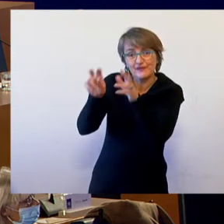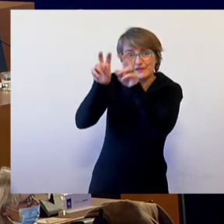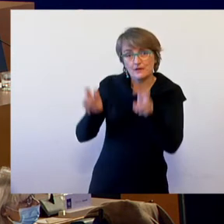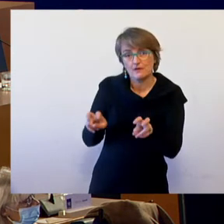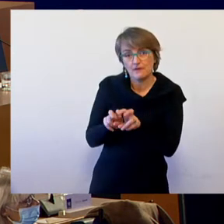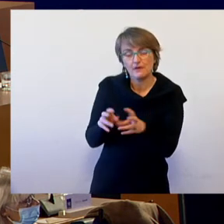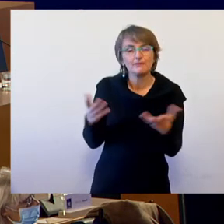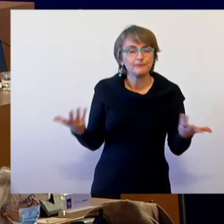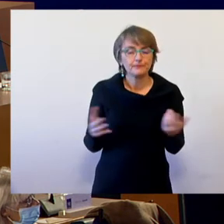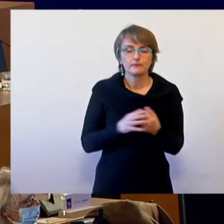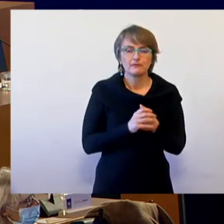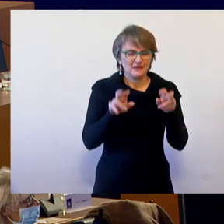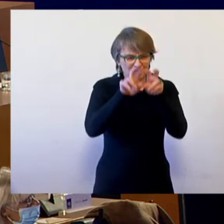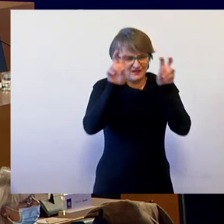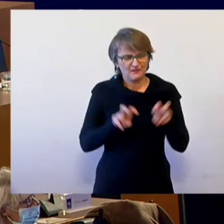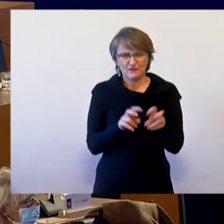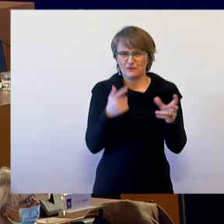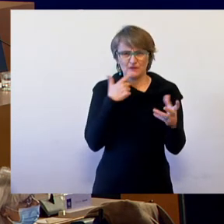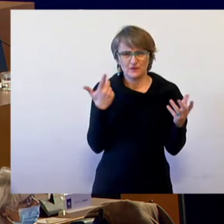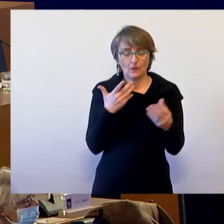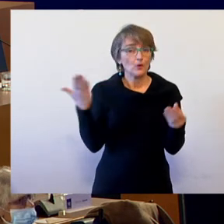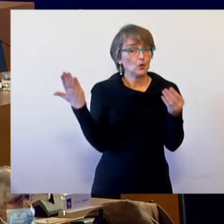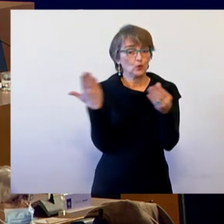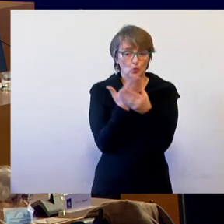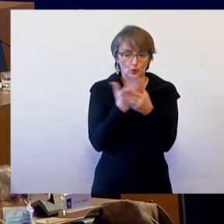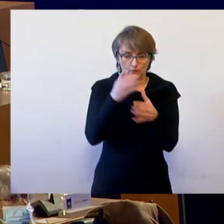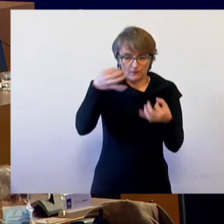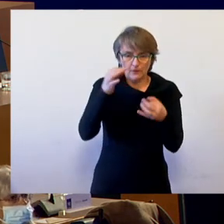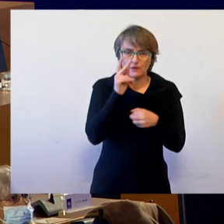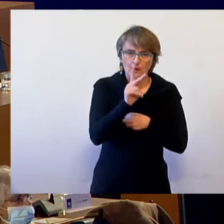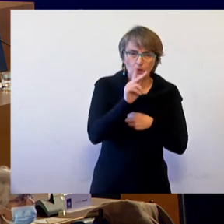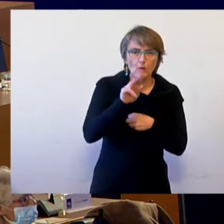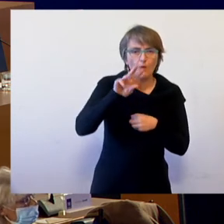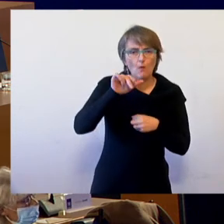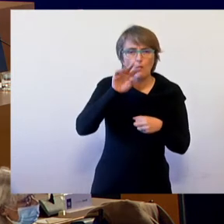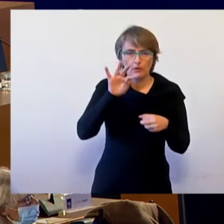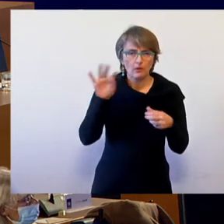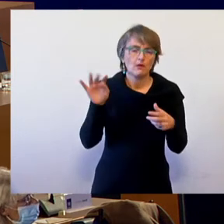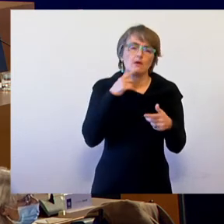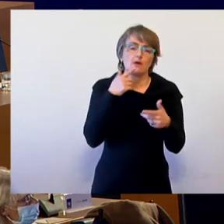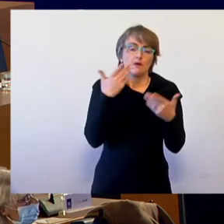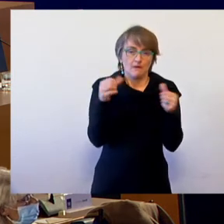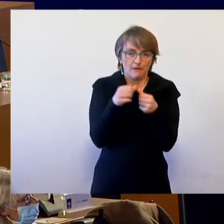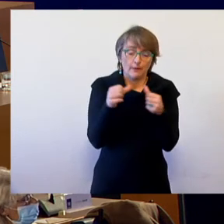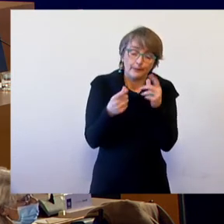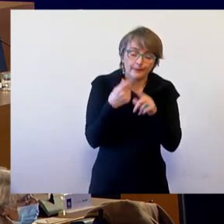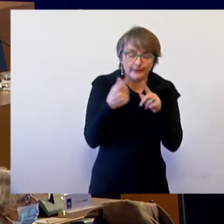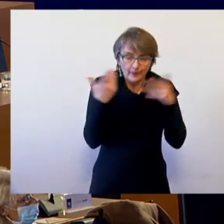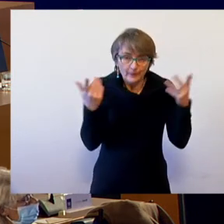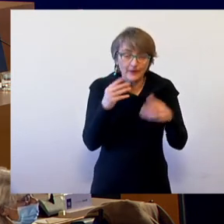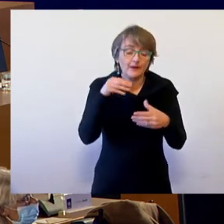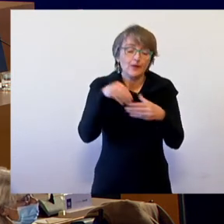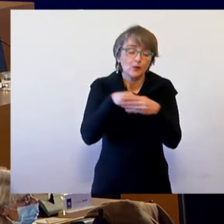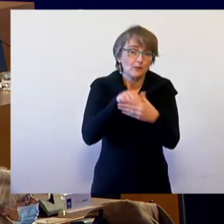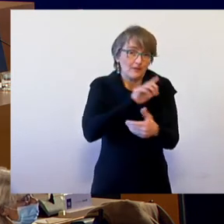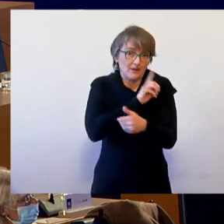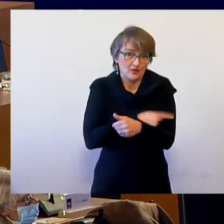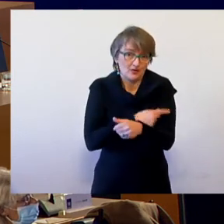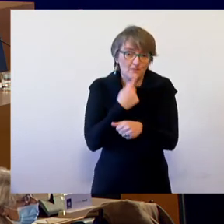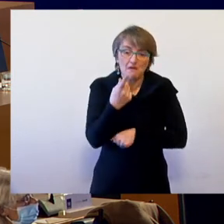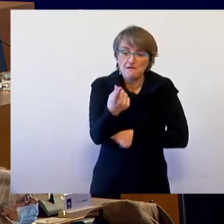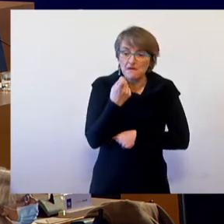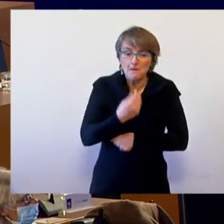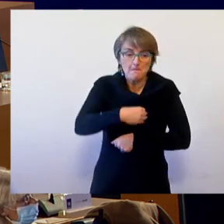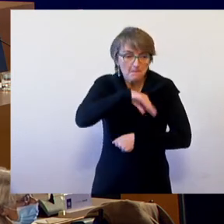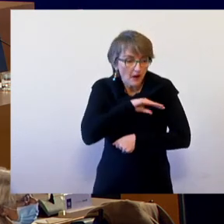Un certificat, qu'est-ce que c'est? C'est un document qui mesure en kilowatts, cumac, bon, c'est un peu particulier, l'économie d'énergie, en tout cas qui est générée par une